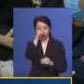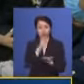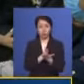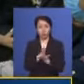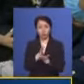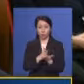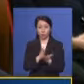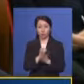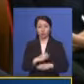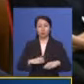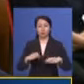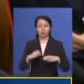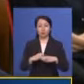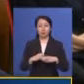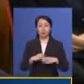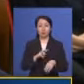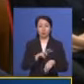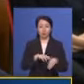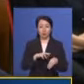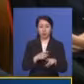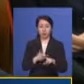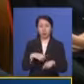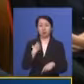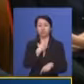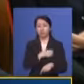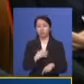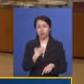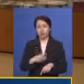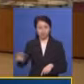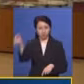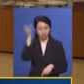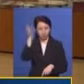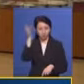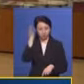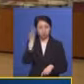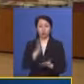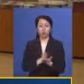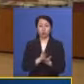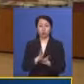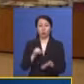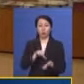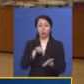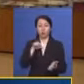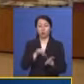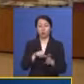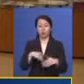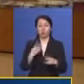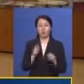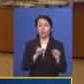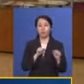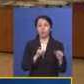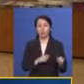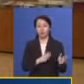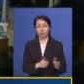службы в оперативных подразделениях милиции. Одной из самых ярких страниц служебной биографии каждого – это участие в обеспечении